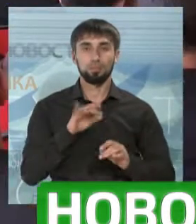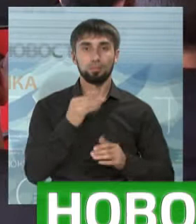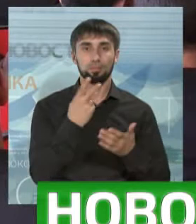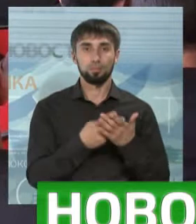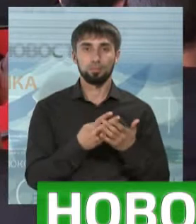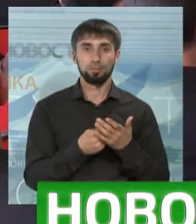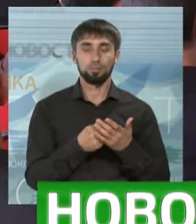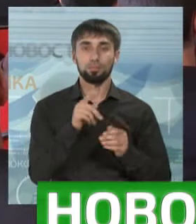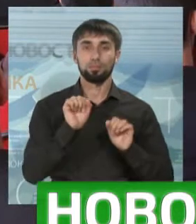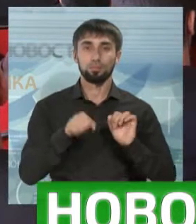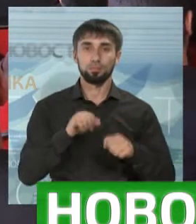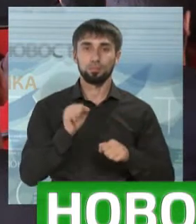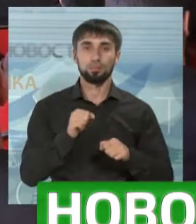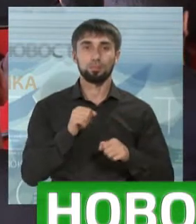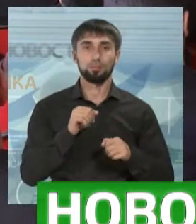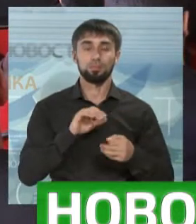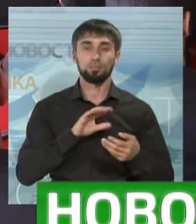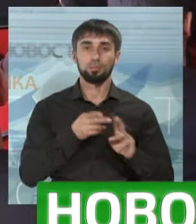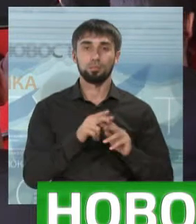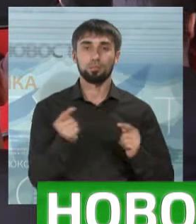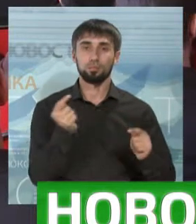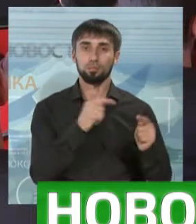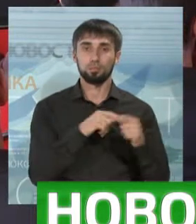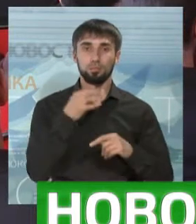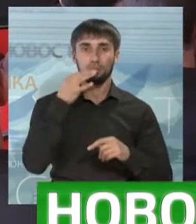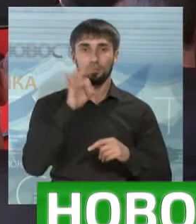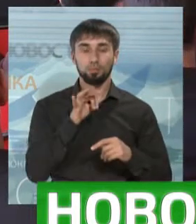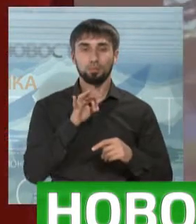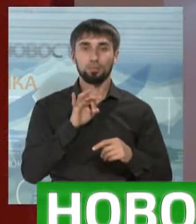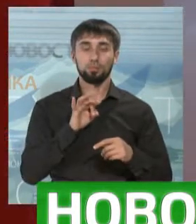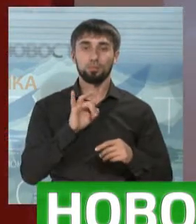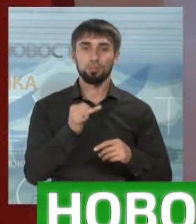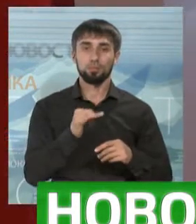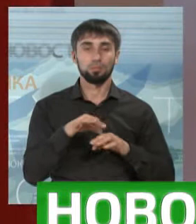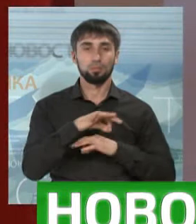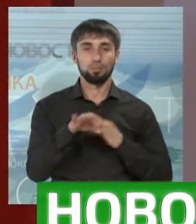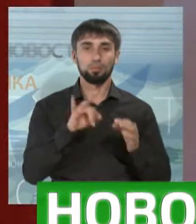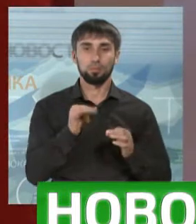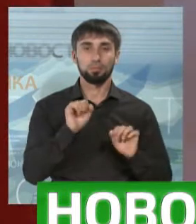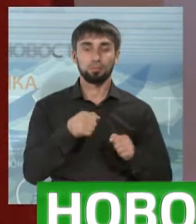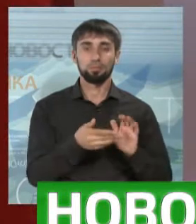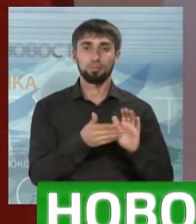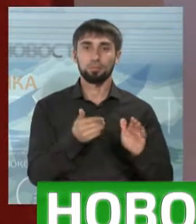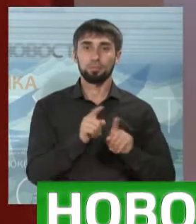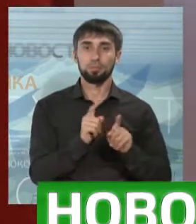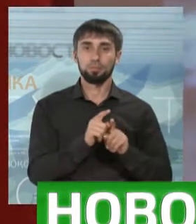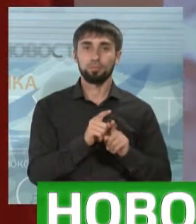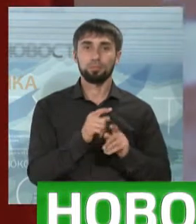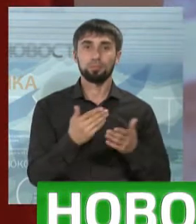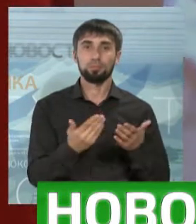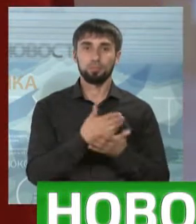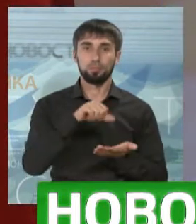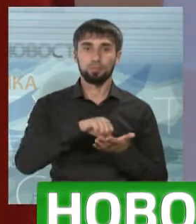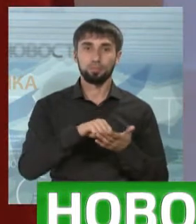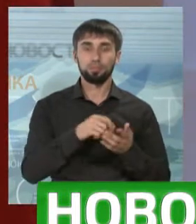показывают. Это возможность обменяться опытом или обсудить совместные проекты, а еще привлечь новых участников. Связь поколений, великая